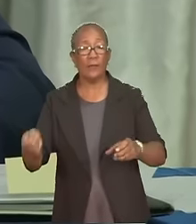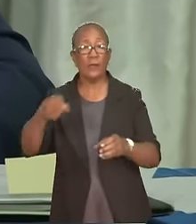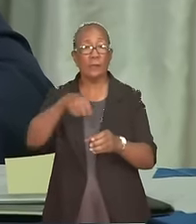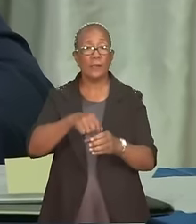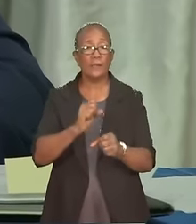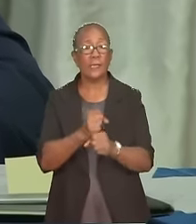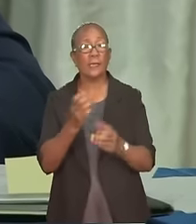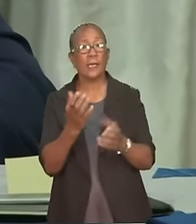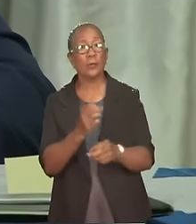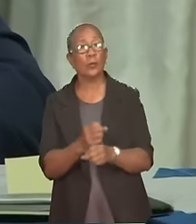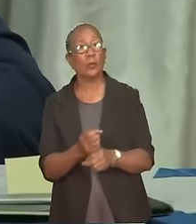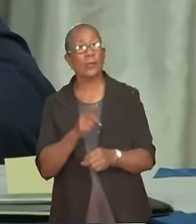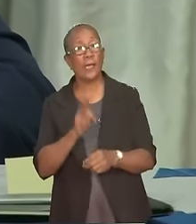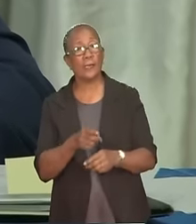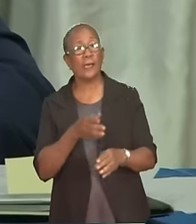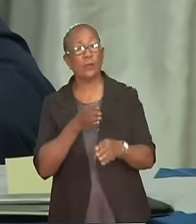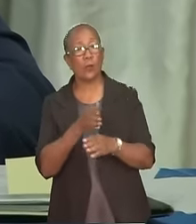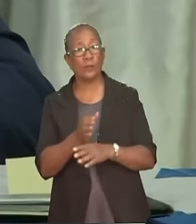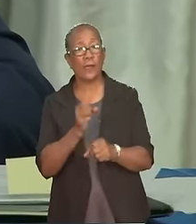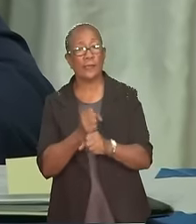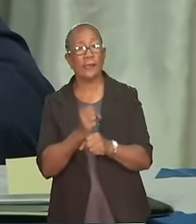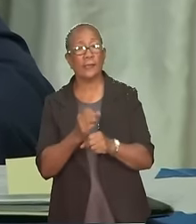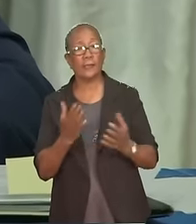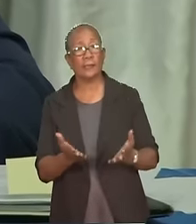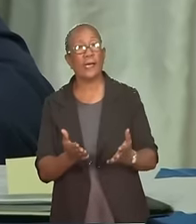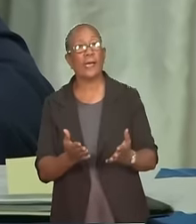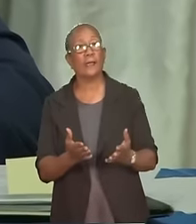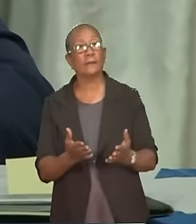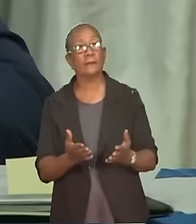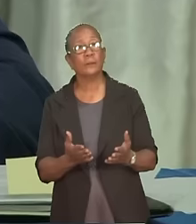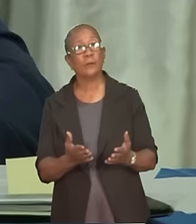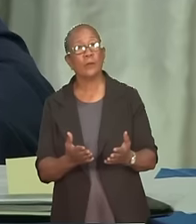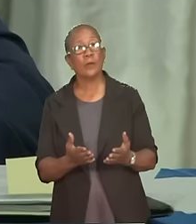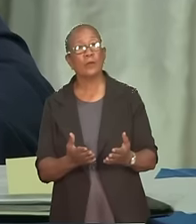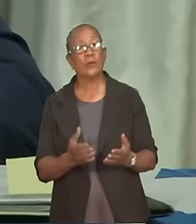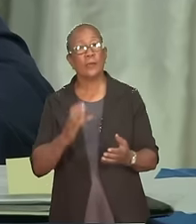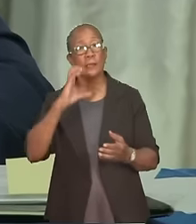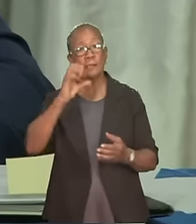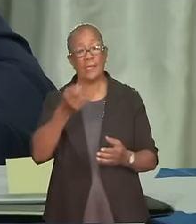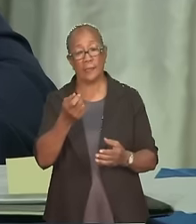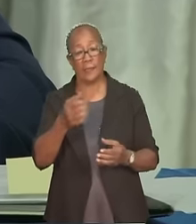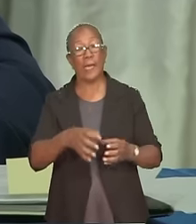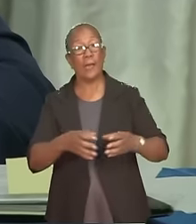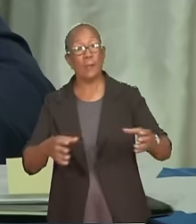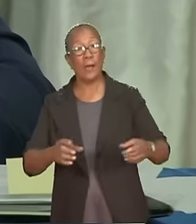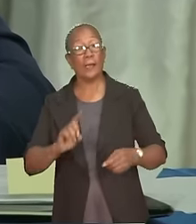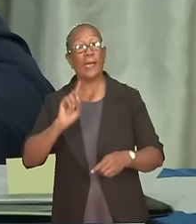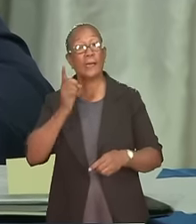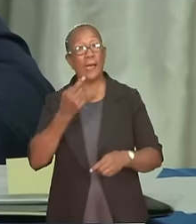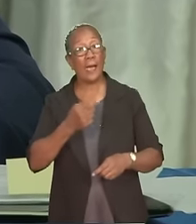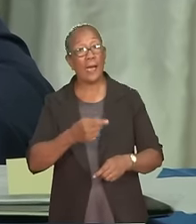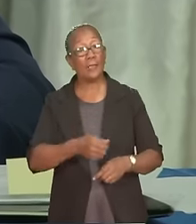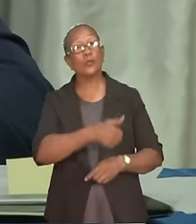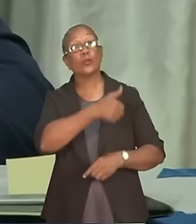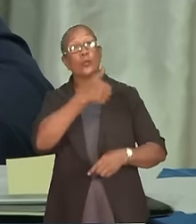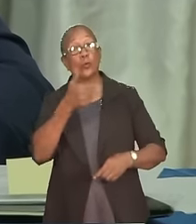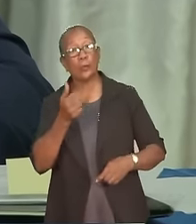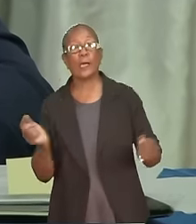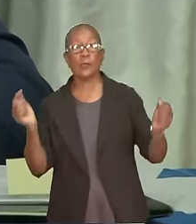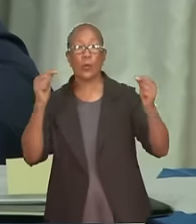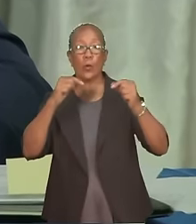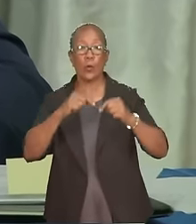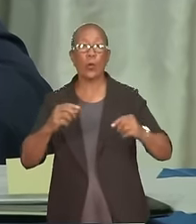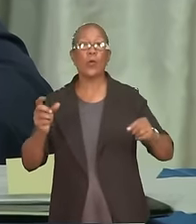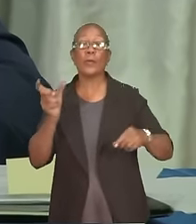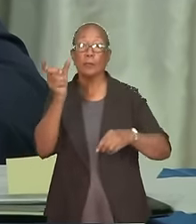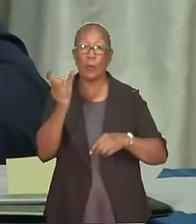plegen. Dus dat wordt verder geëxerceerd en gecoördineerd door de governor van de centrale bank. En als dat lukt de komende week, dan kunnen meer doelgroepen